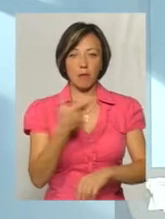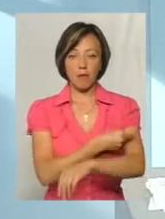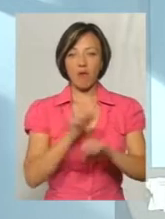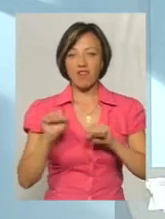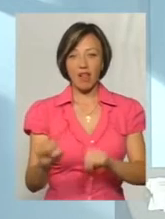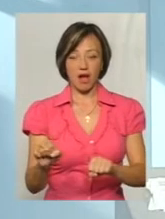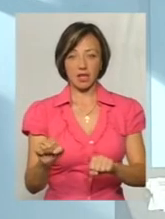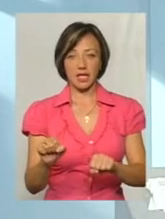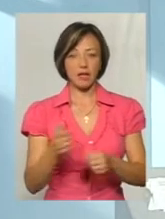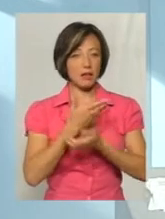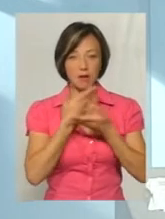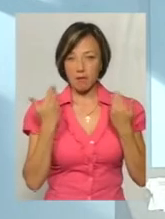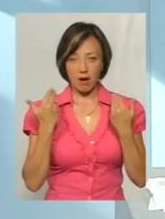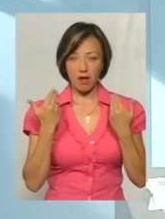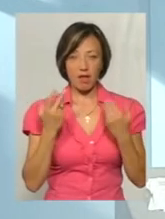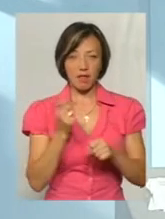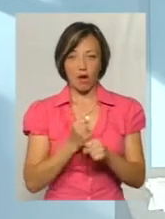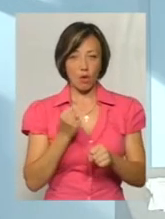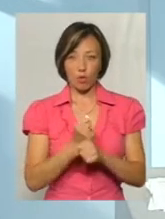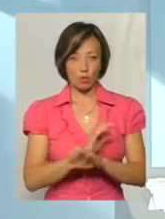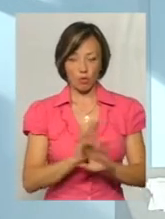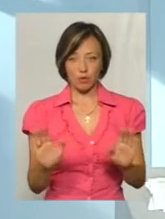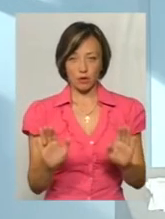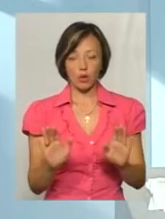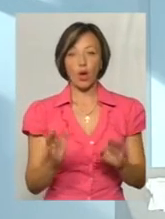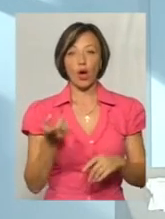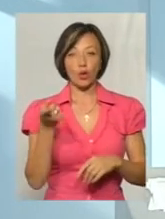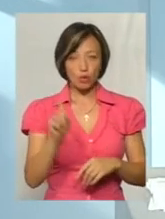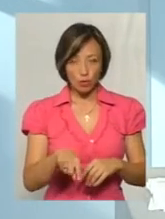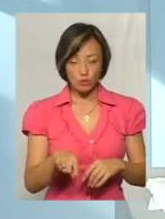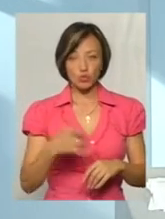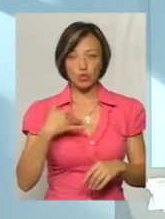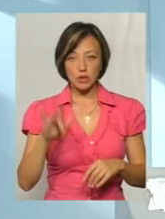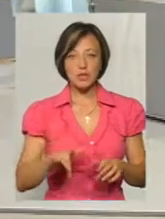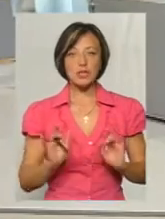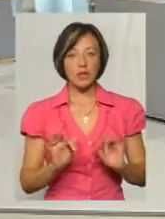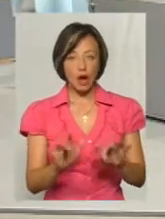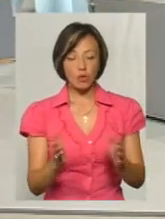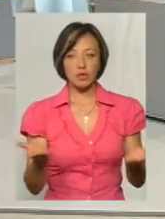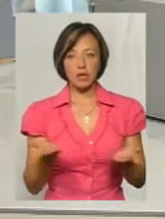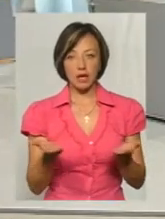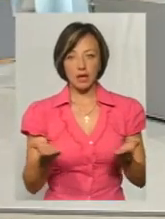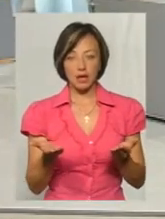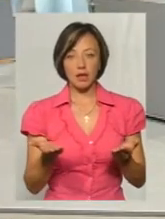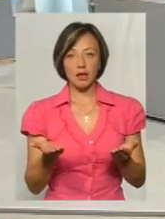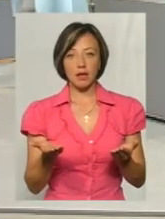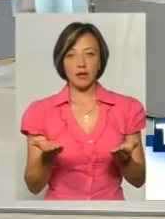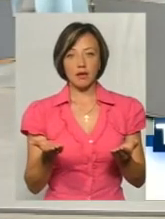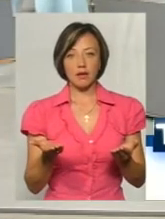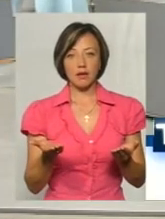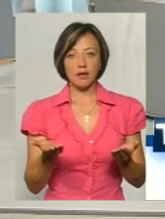імунопрофілактики немає, не розроблено. Тому досить жорсткі заходи, які виявляються